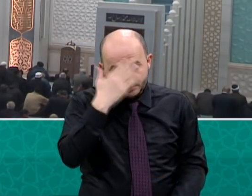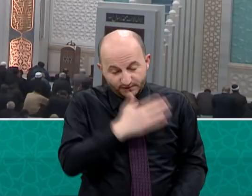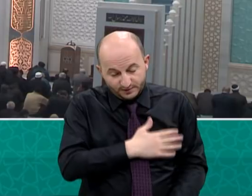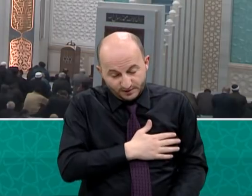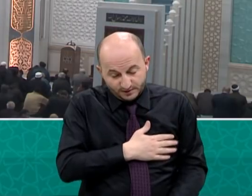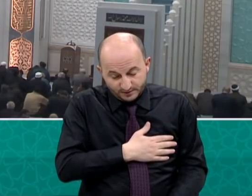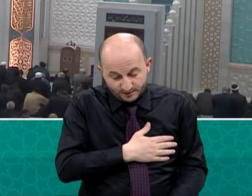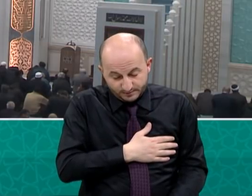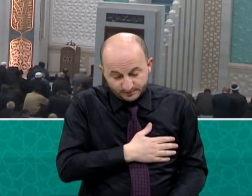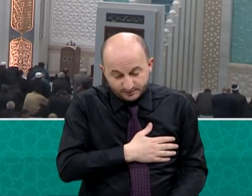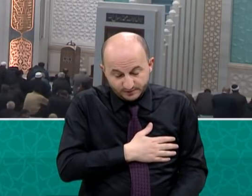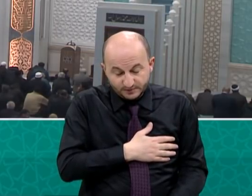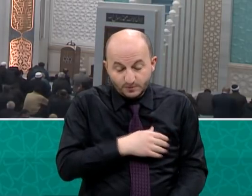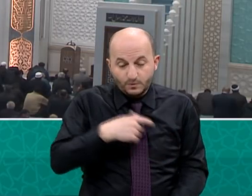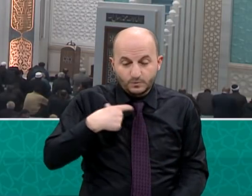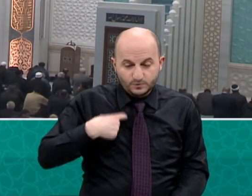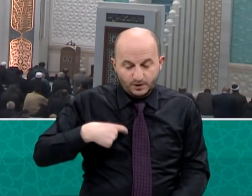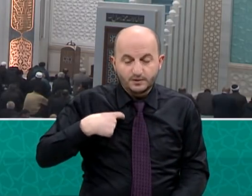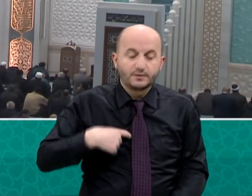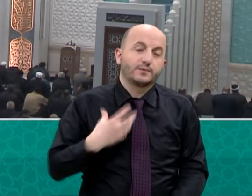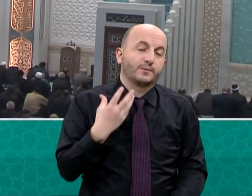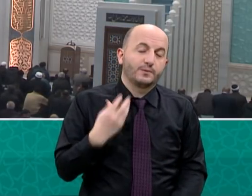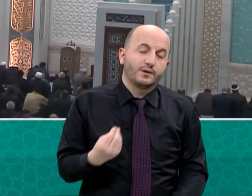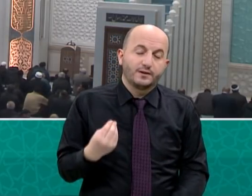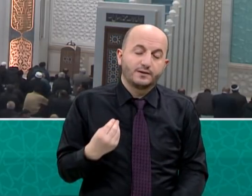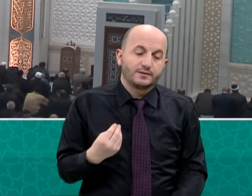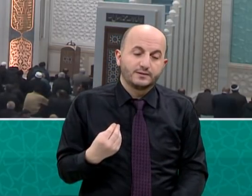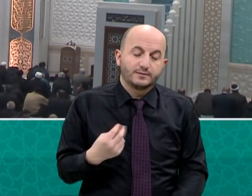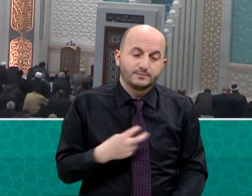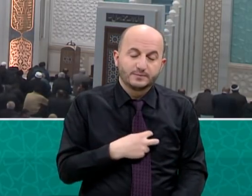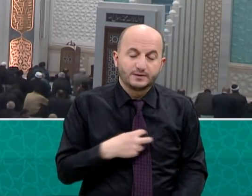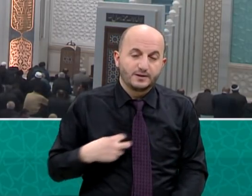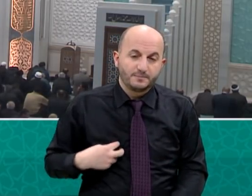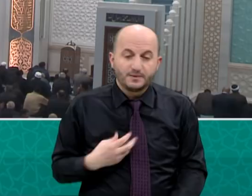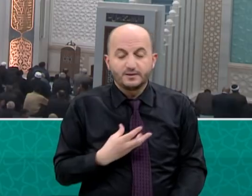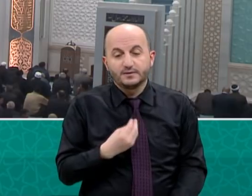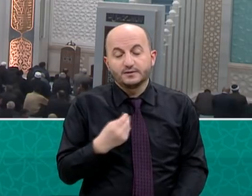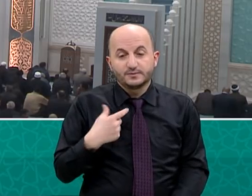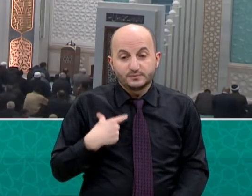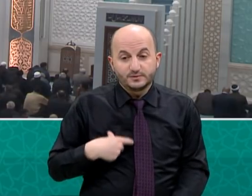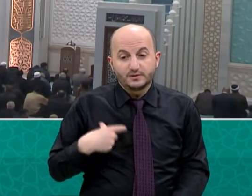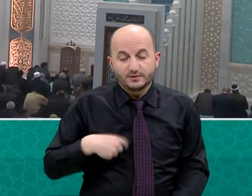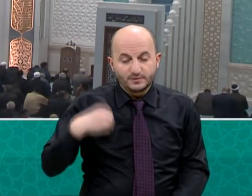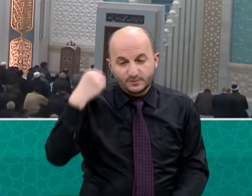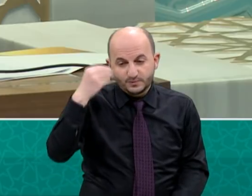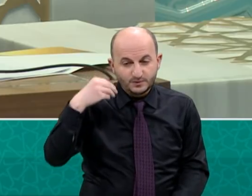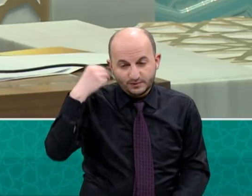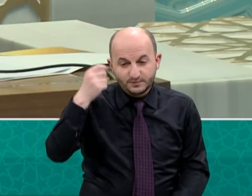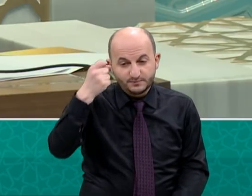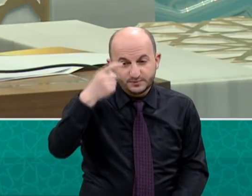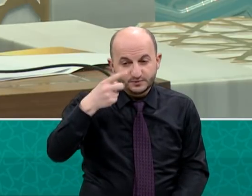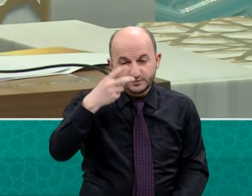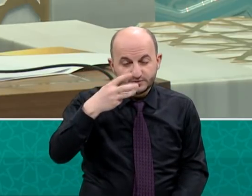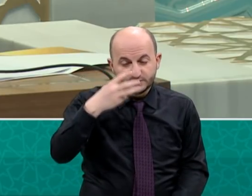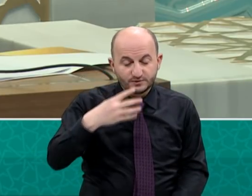vesselam'ın sıfatı olarak, peygamberlerin sıfatını bizlere hocalarımız saydırdıklarında